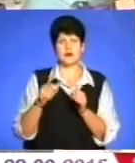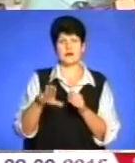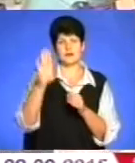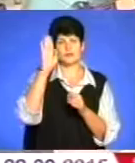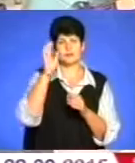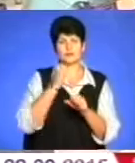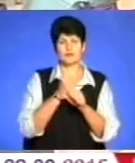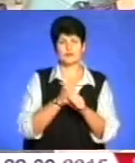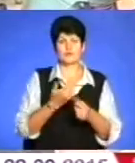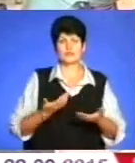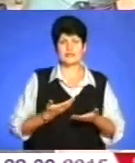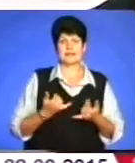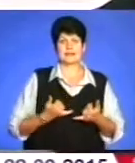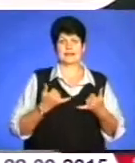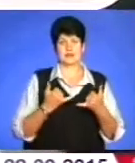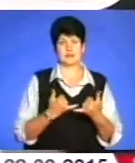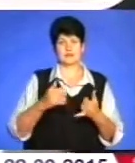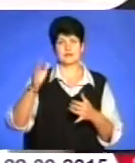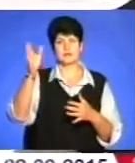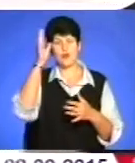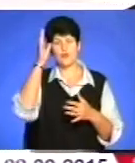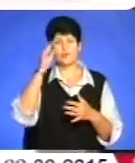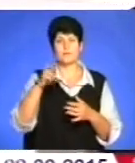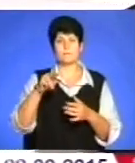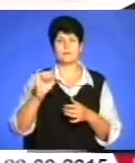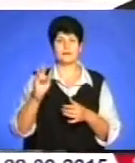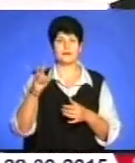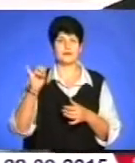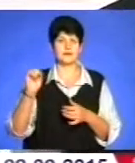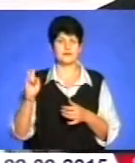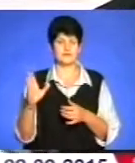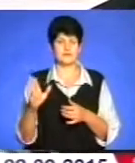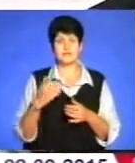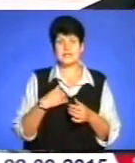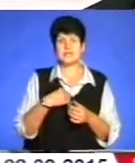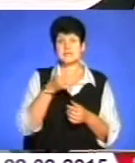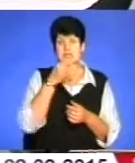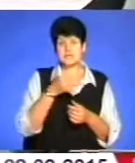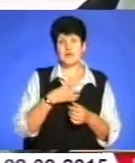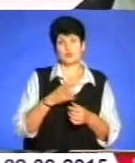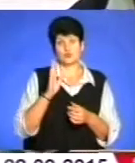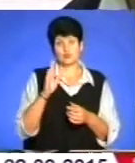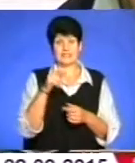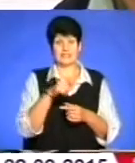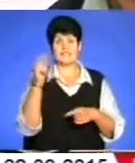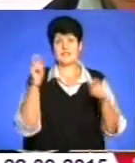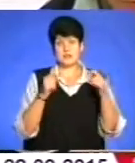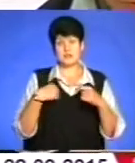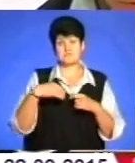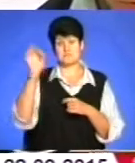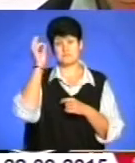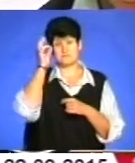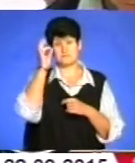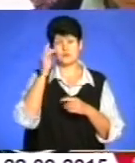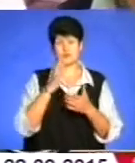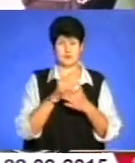для наукових пікніків. Мені сказали, що буде такий фестиваль, і я зразу собі згадав, що є